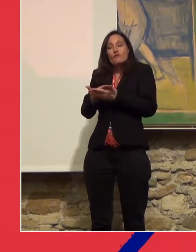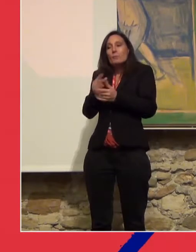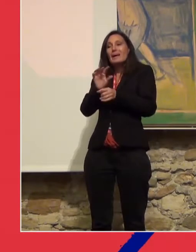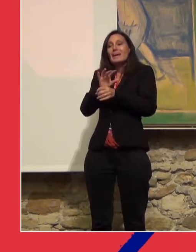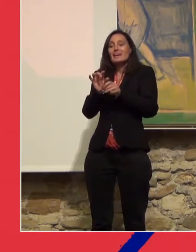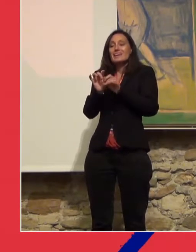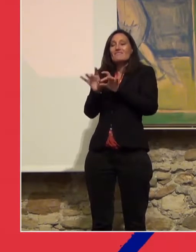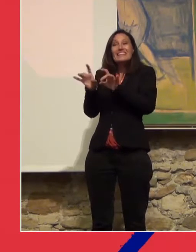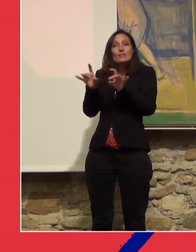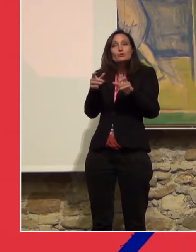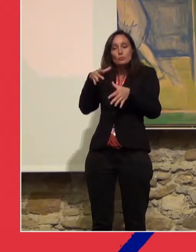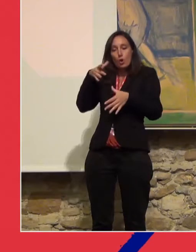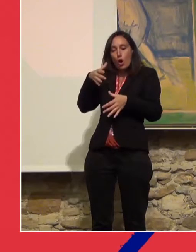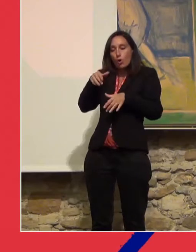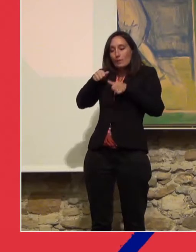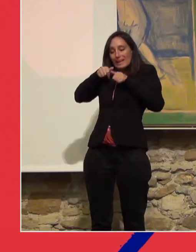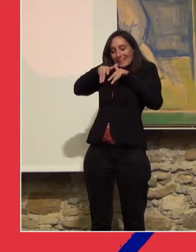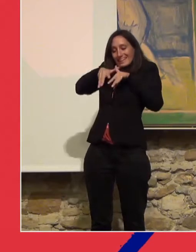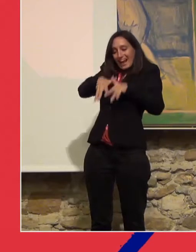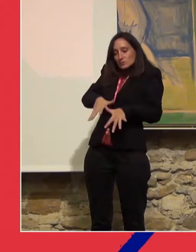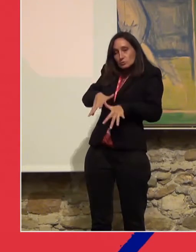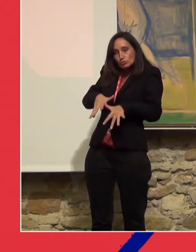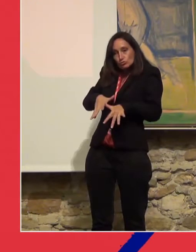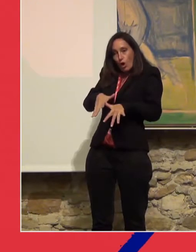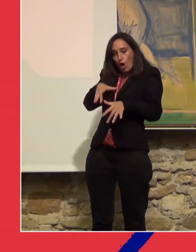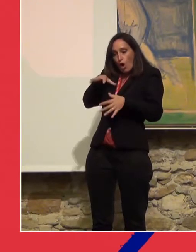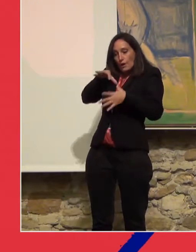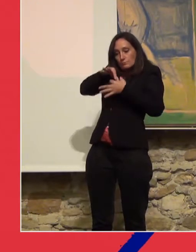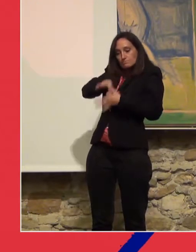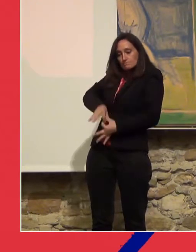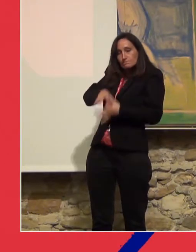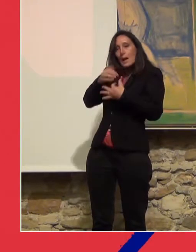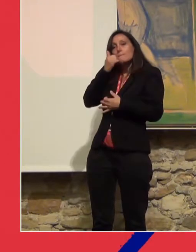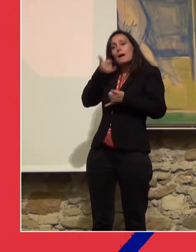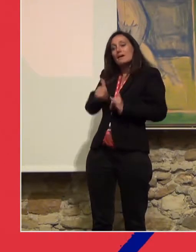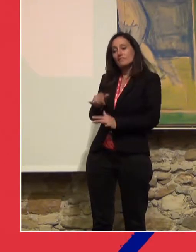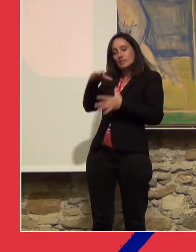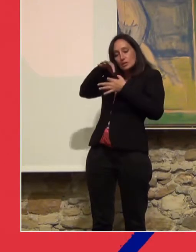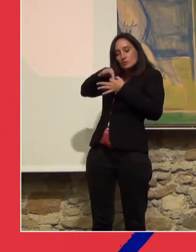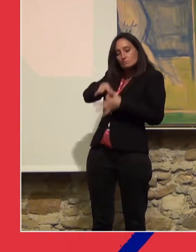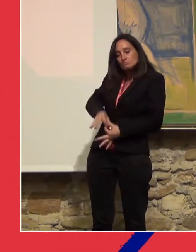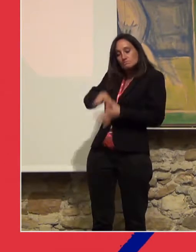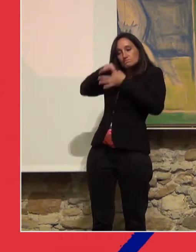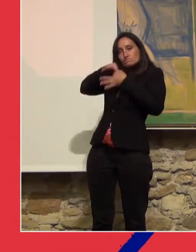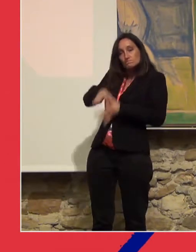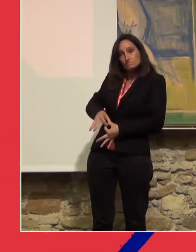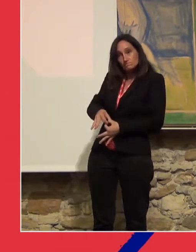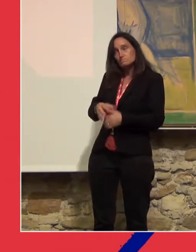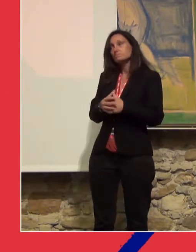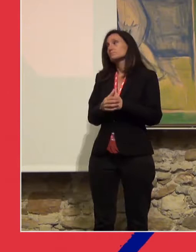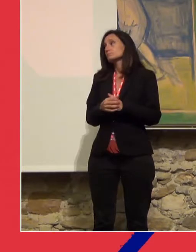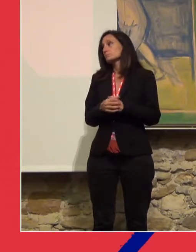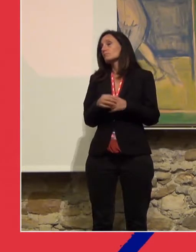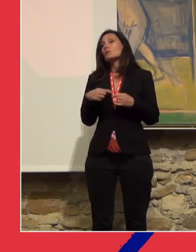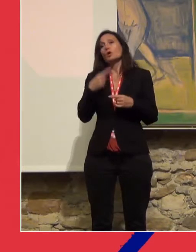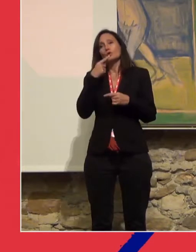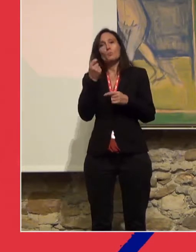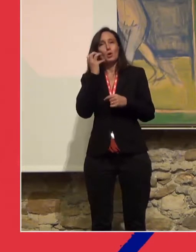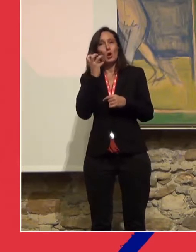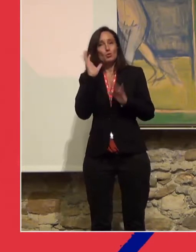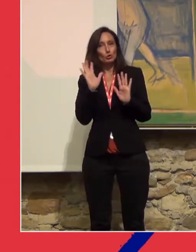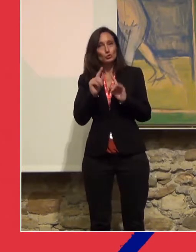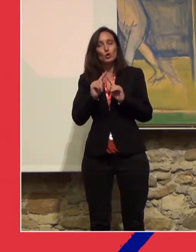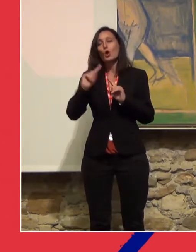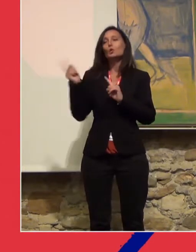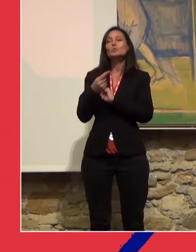Tutti i bambini e tutte le mamme positivi al Covid da noi curate, lo dico con un pizzico di orgoglio,